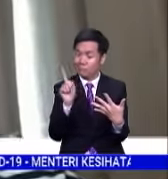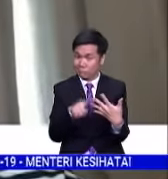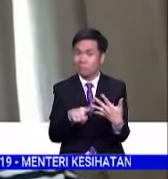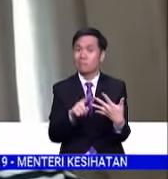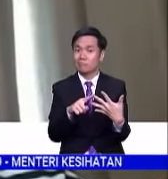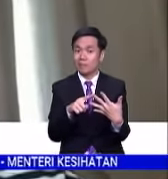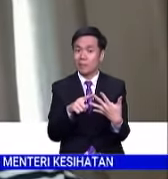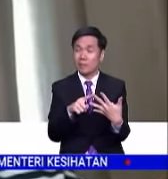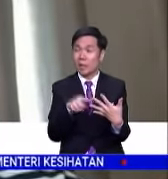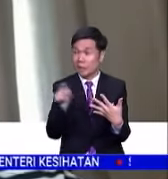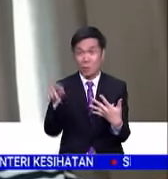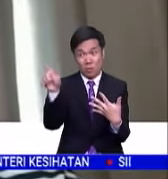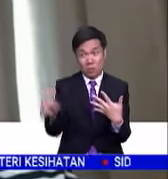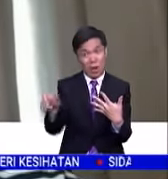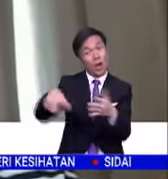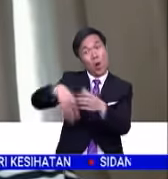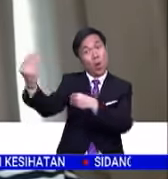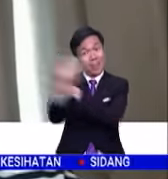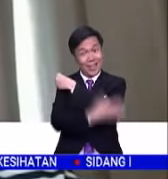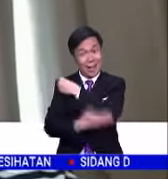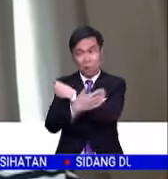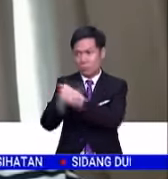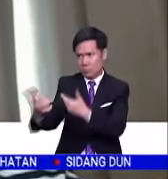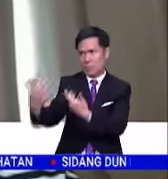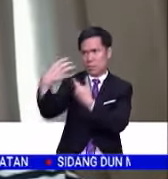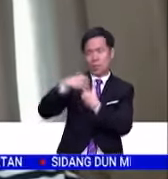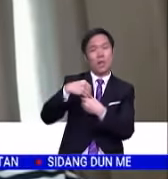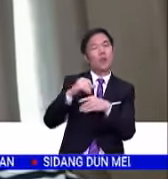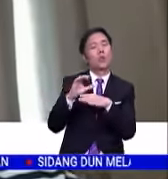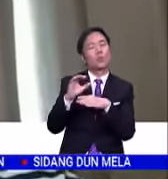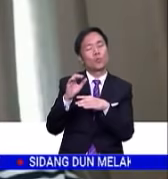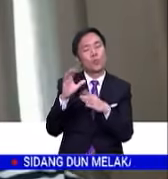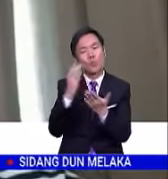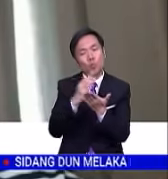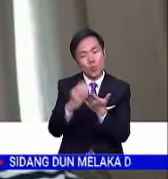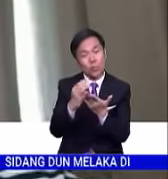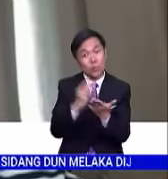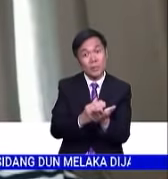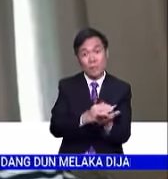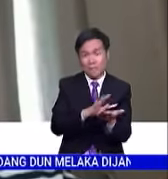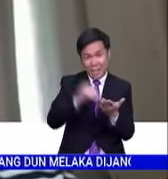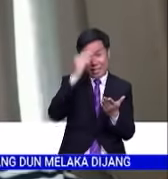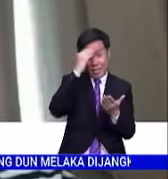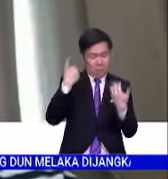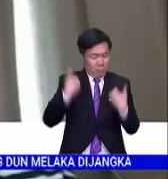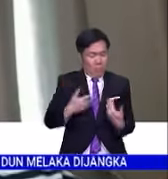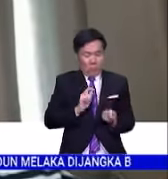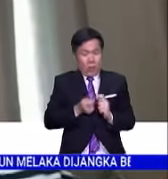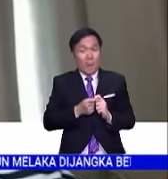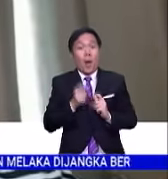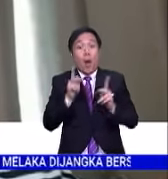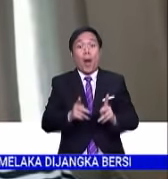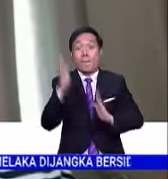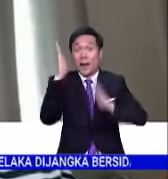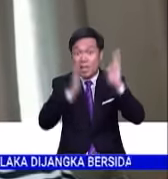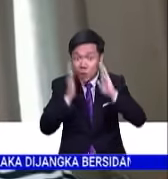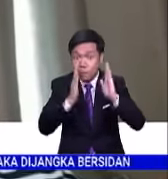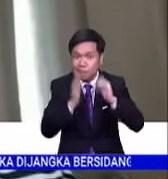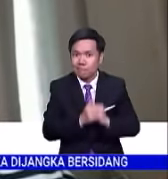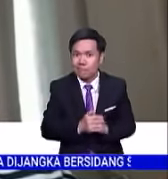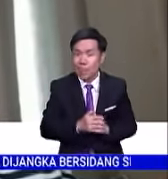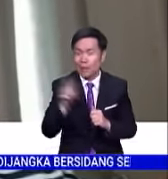hendaklah diwajibkan menyertai kursus kenegaraan dan jati diri sebagai satu cara untuk